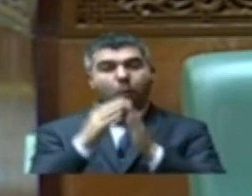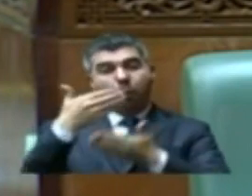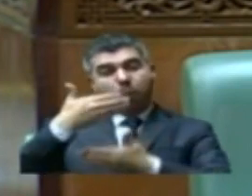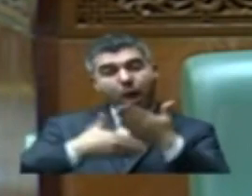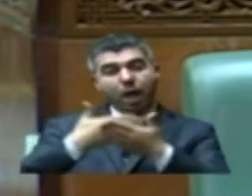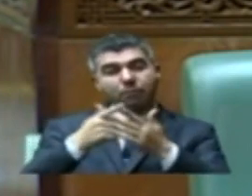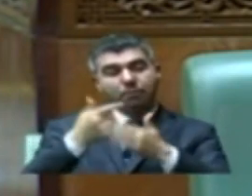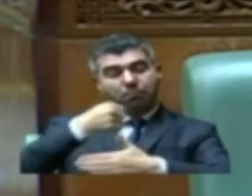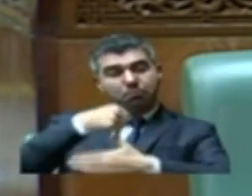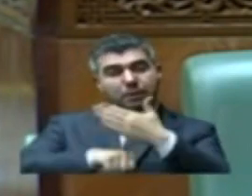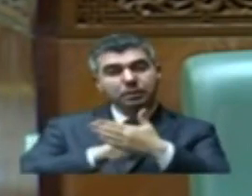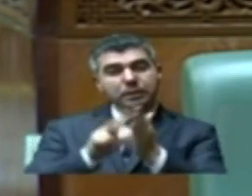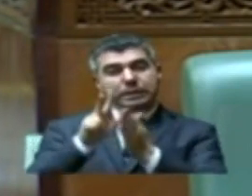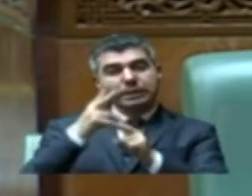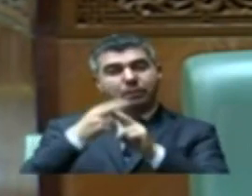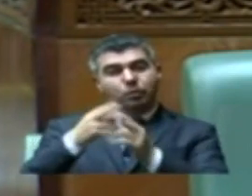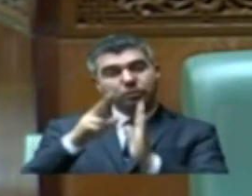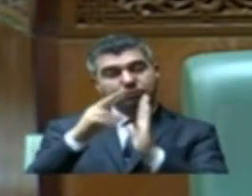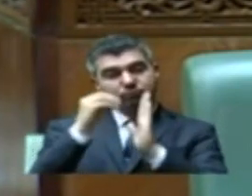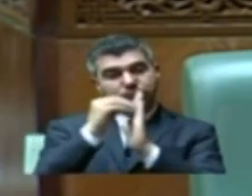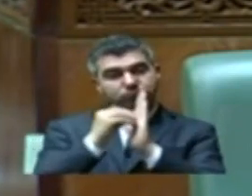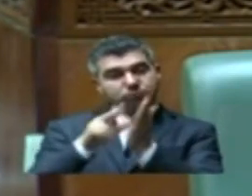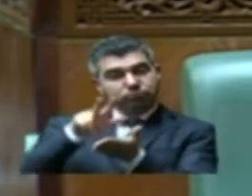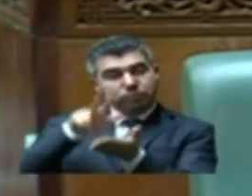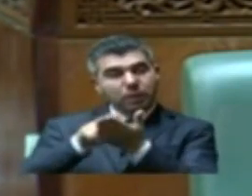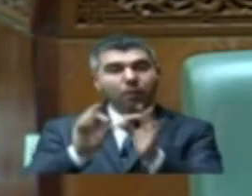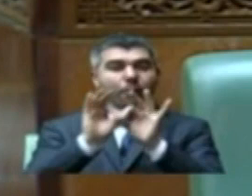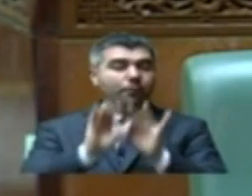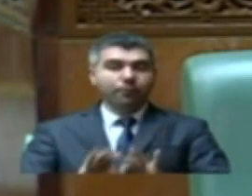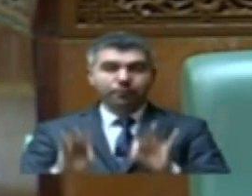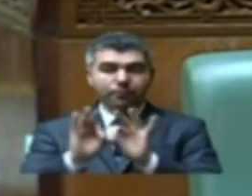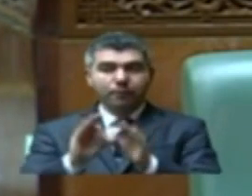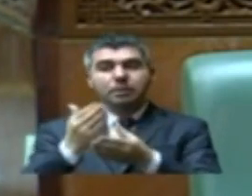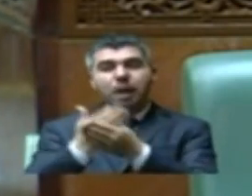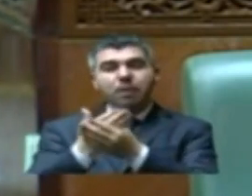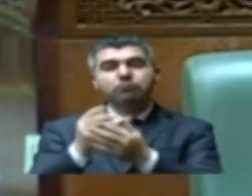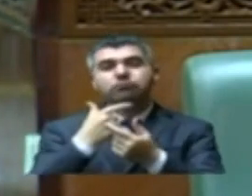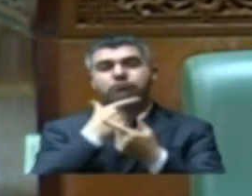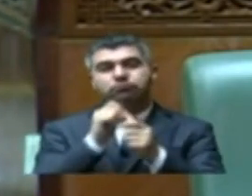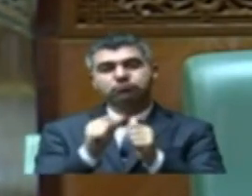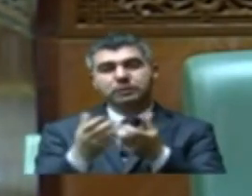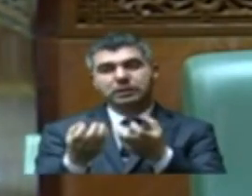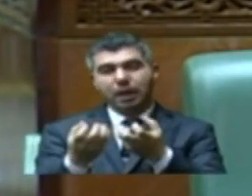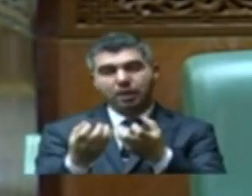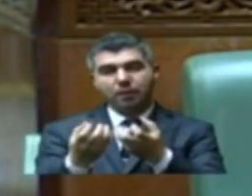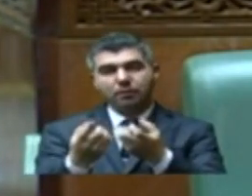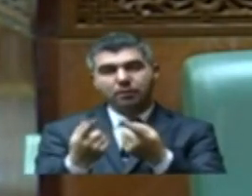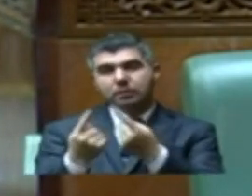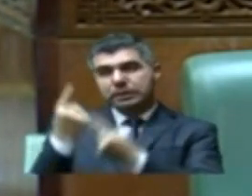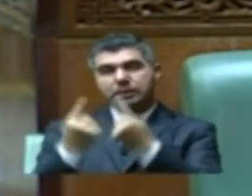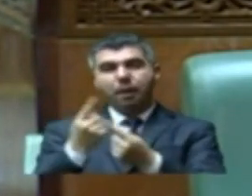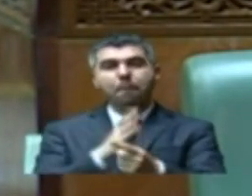هويتهم وازديادهم أو متخلى عنهم لأي سبب، ومنهم من لا يعترف بهم